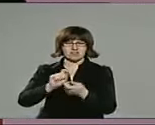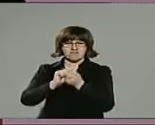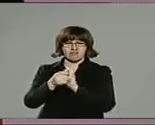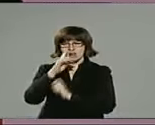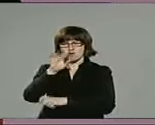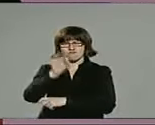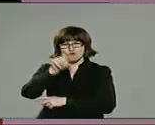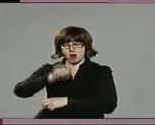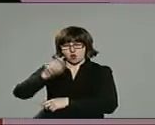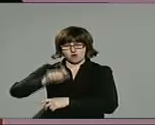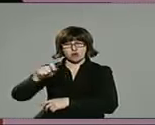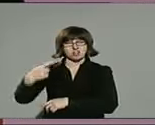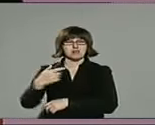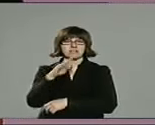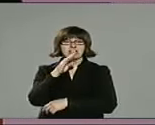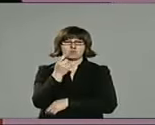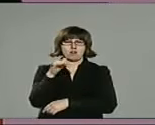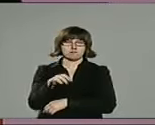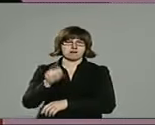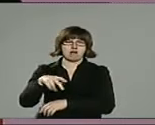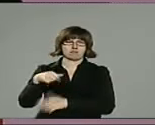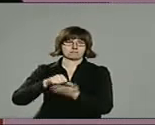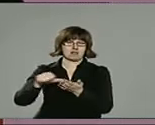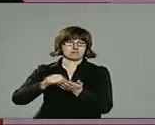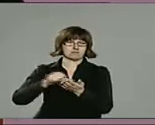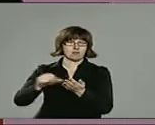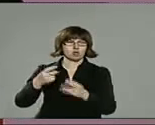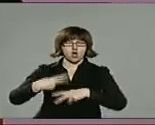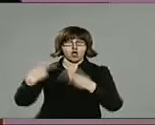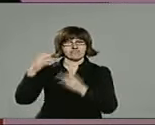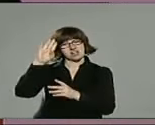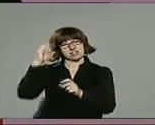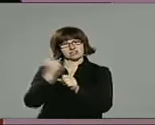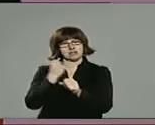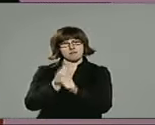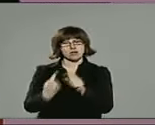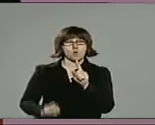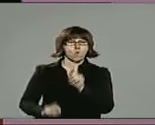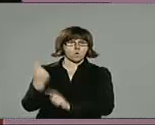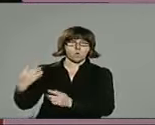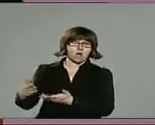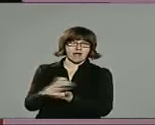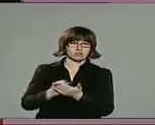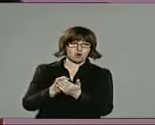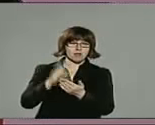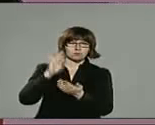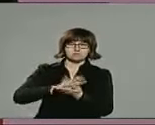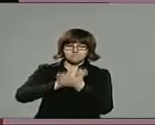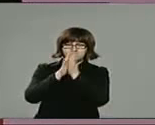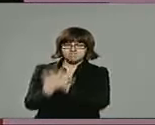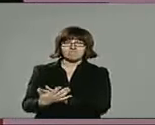nur für die sein, die genug Geld haben oder im öffentlichen Dienst arbeiten mit hohen Einkommen. Das muss ein